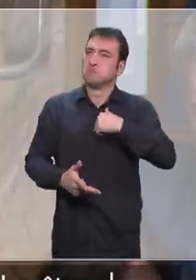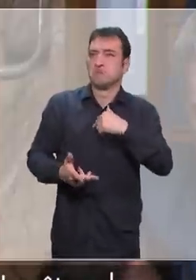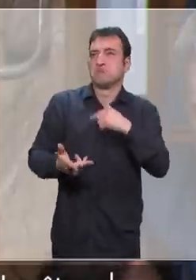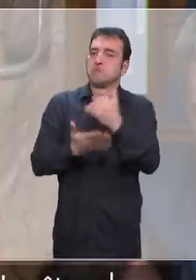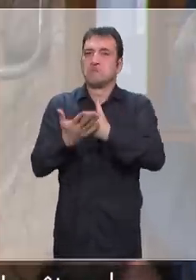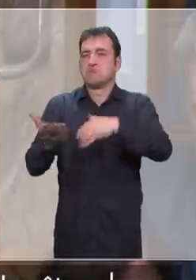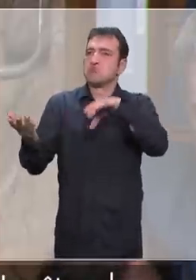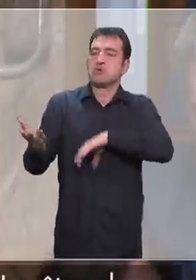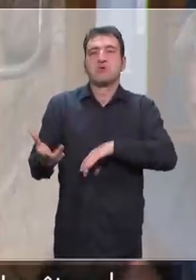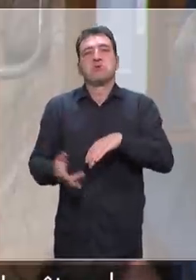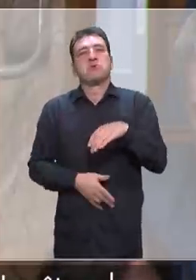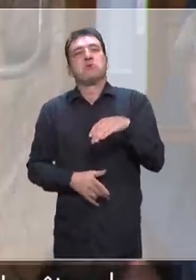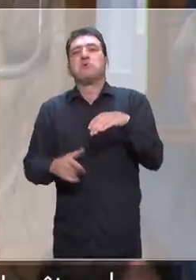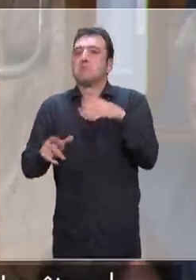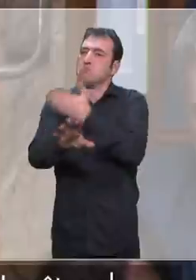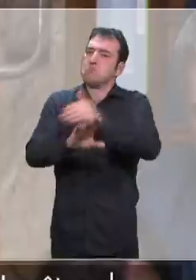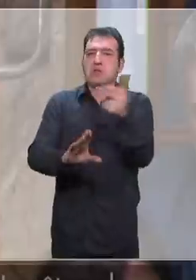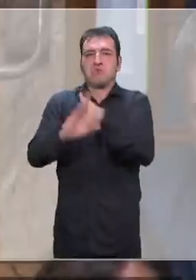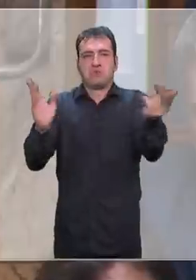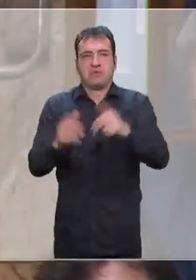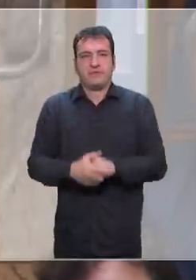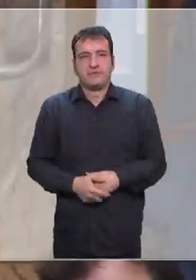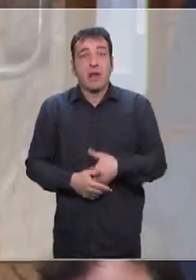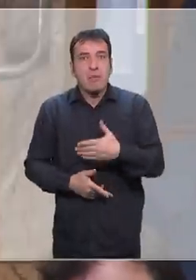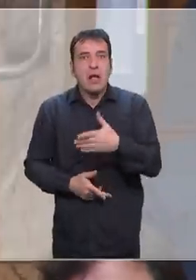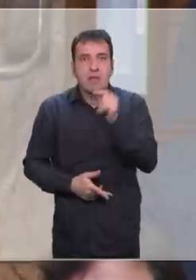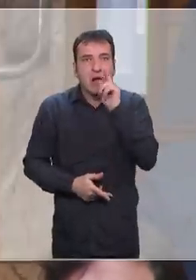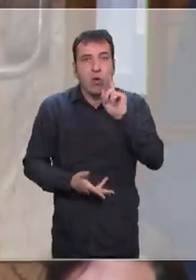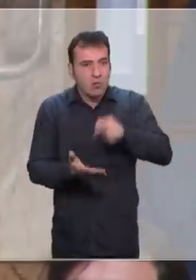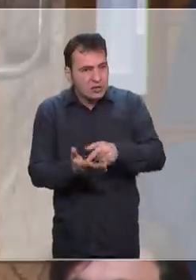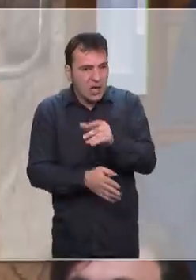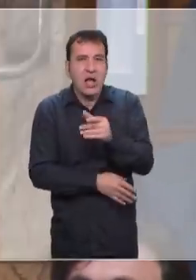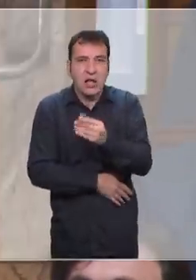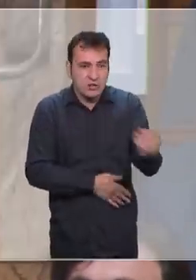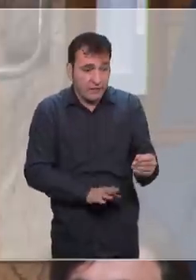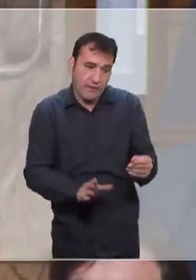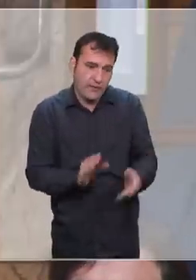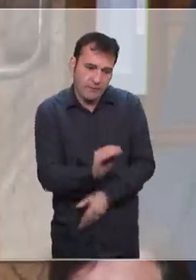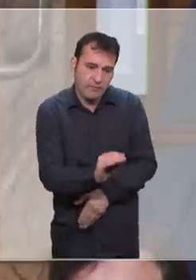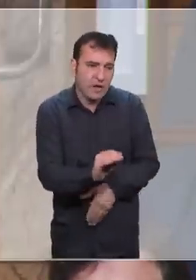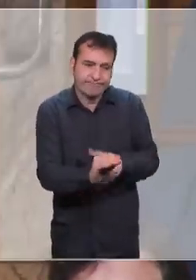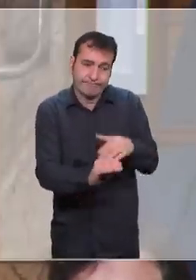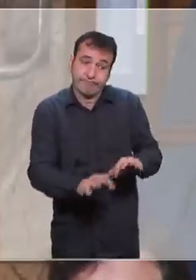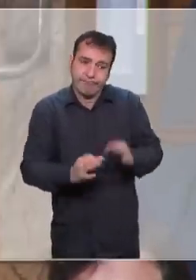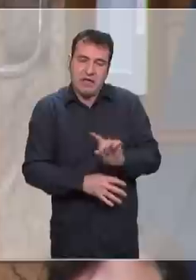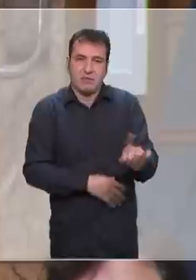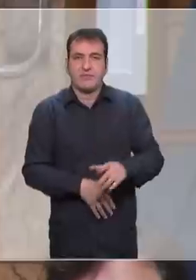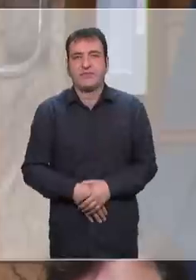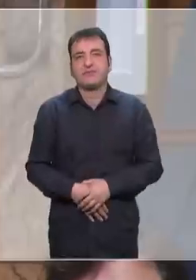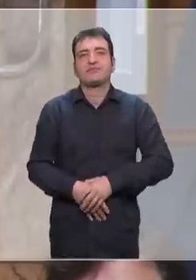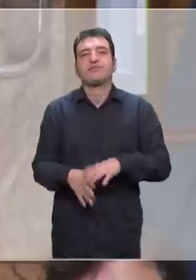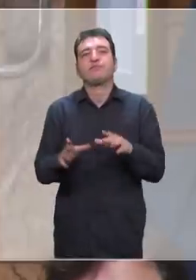temps, des parents doivent rationner leurs propres enfants. Le Secours populaire demandait 200 millions d'euros. À coup